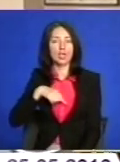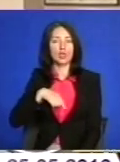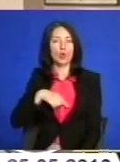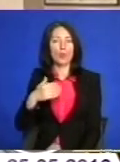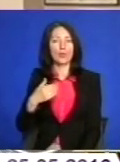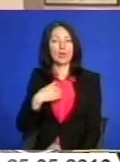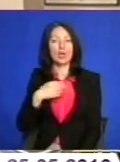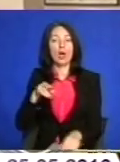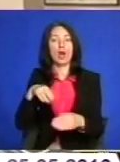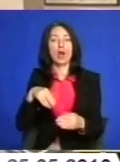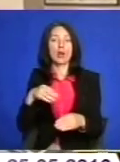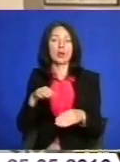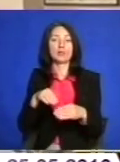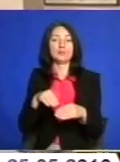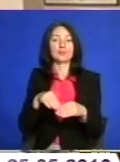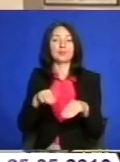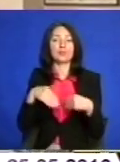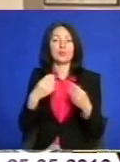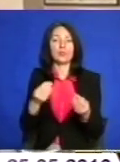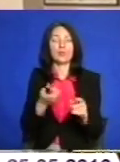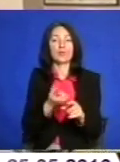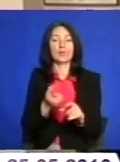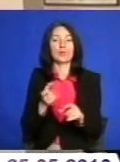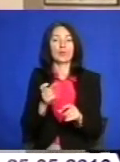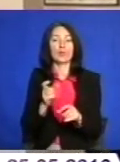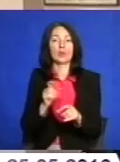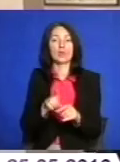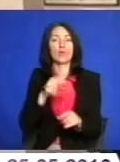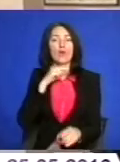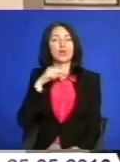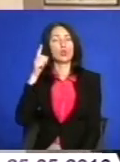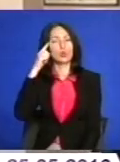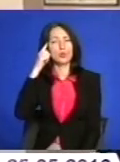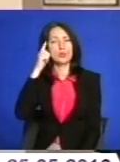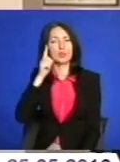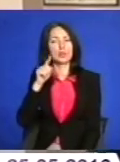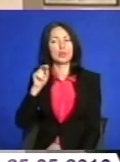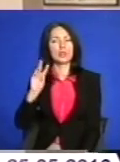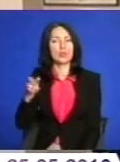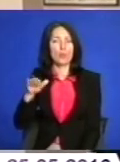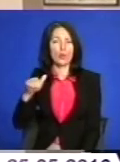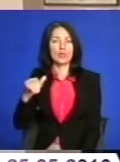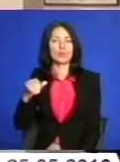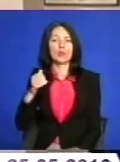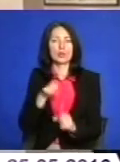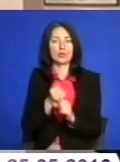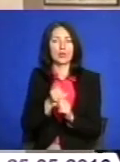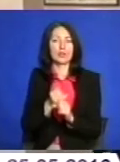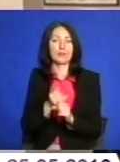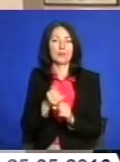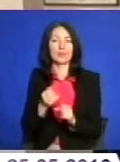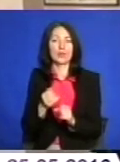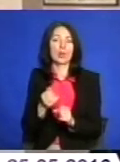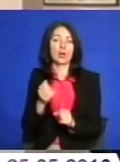Я приділяю більше думці, чим потім її втілити. А втілити – це для мене